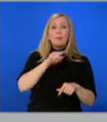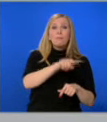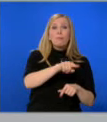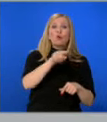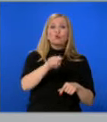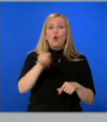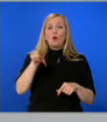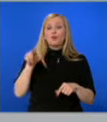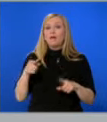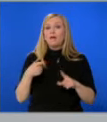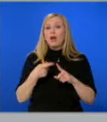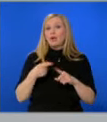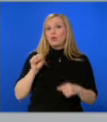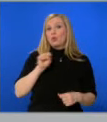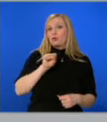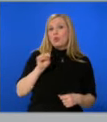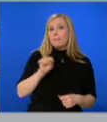посочват от